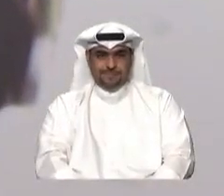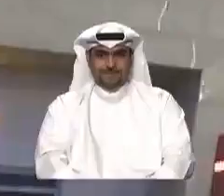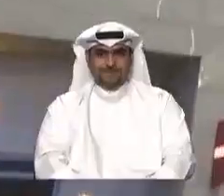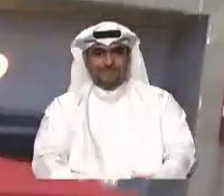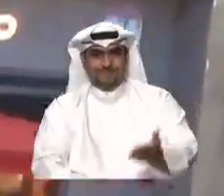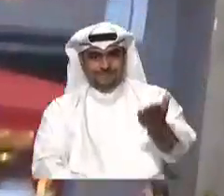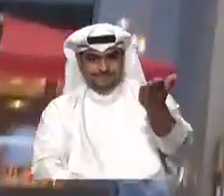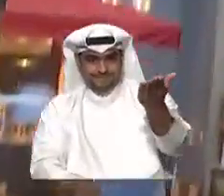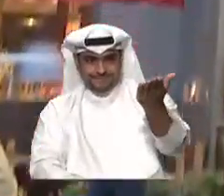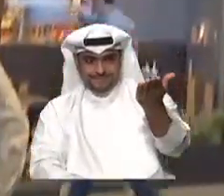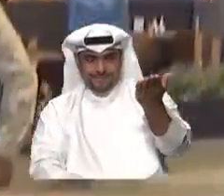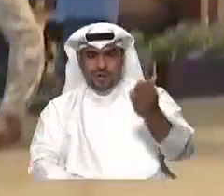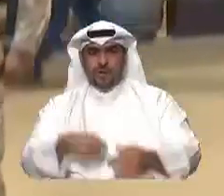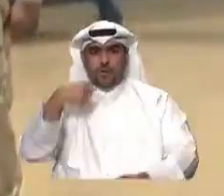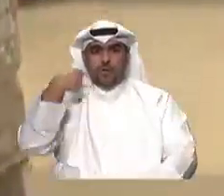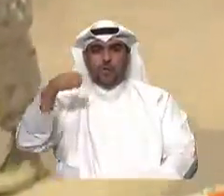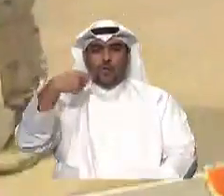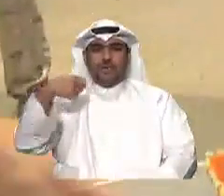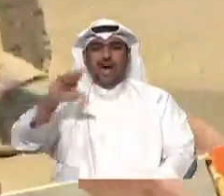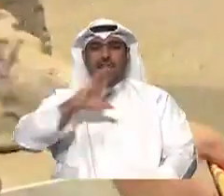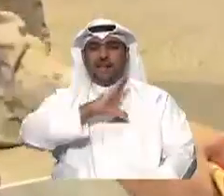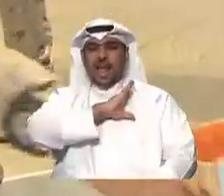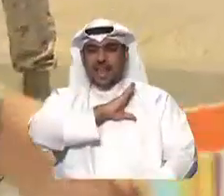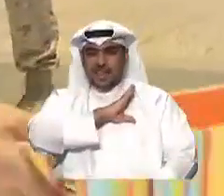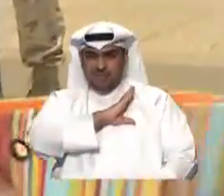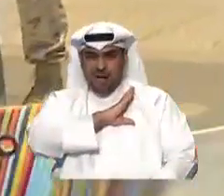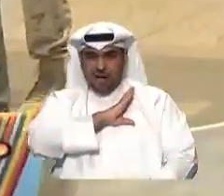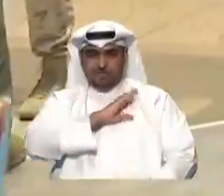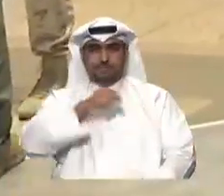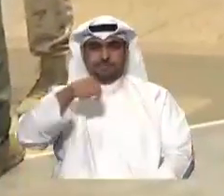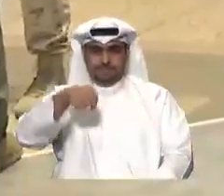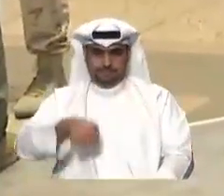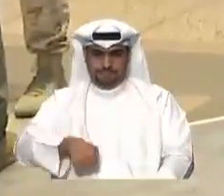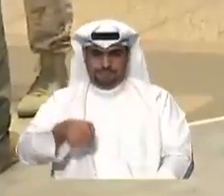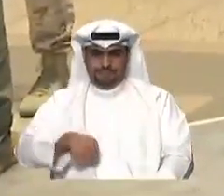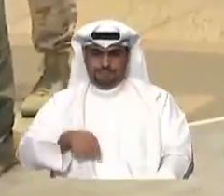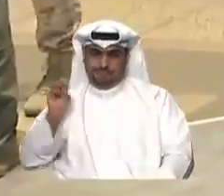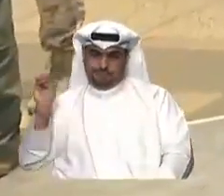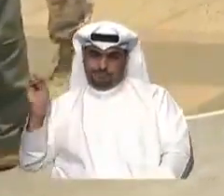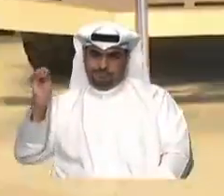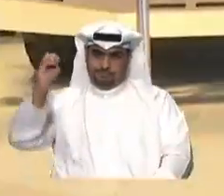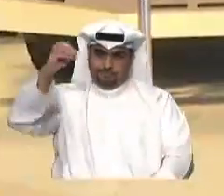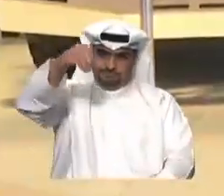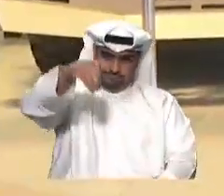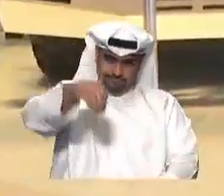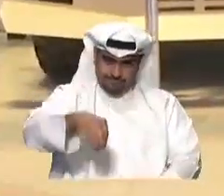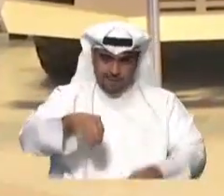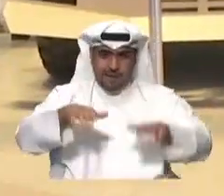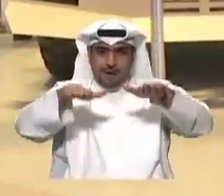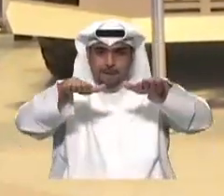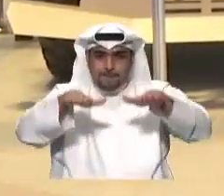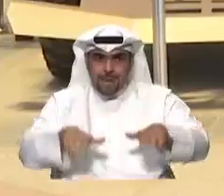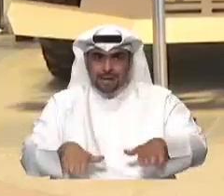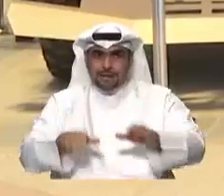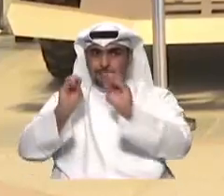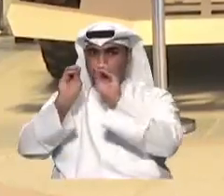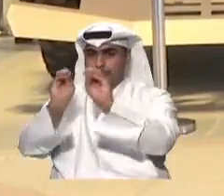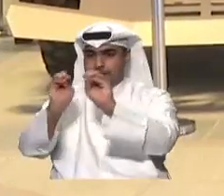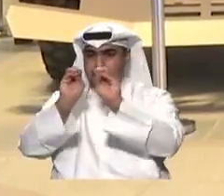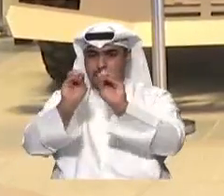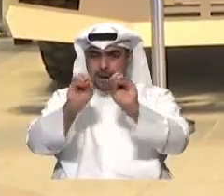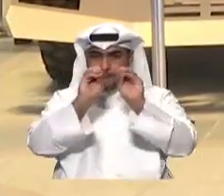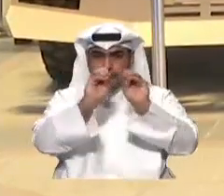حملة كن منهم نظمتها رئاسة الأركان العامة للجيش والمتمثلة في مديرية التوجيه المعنوي على